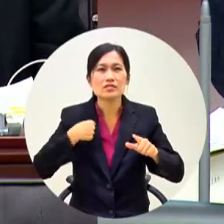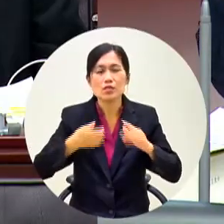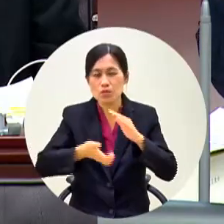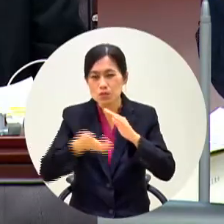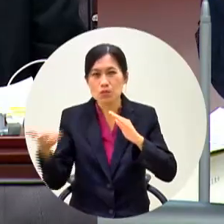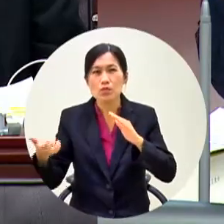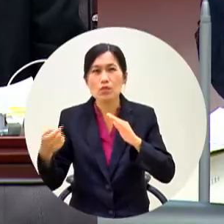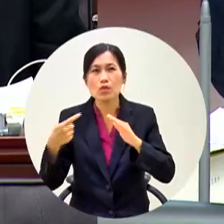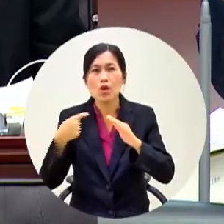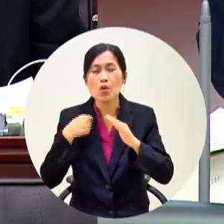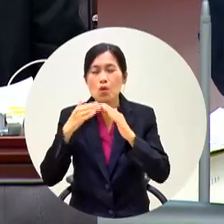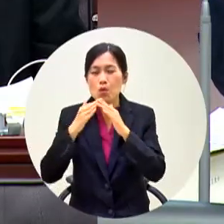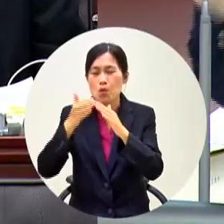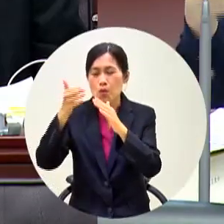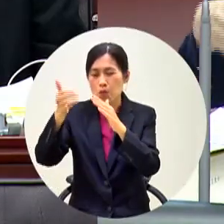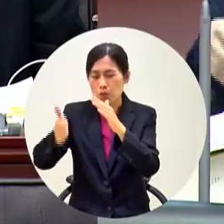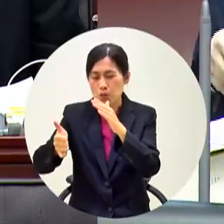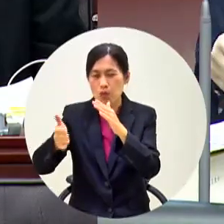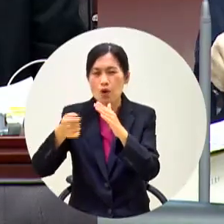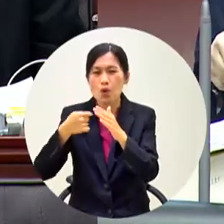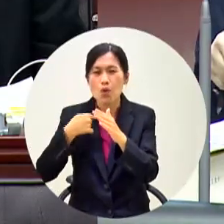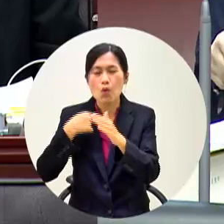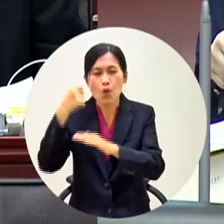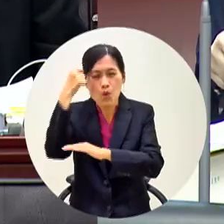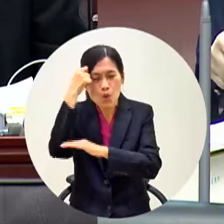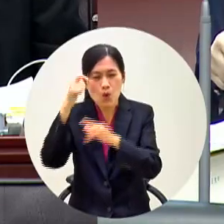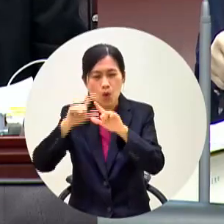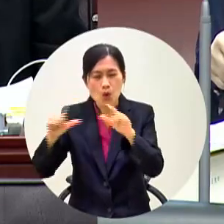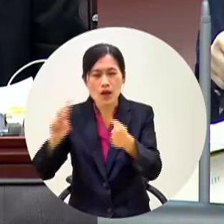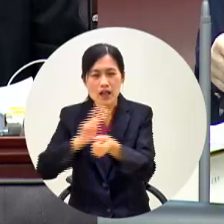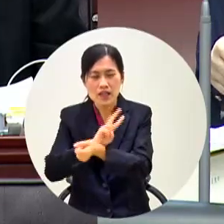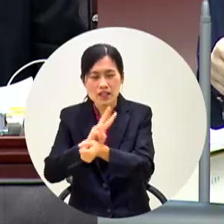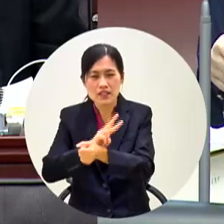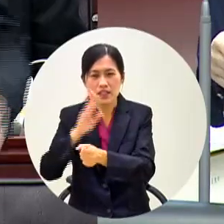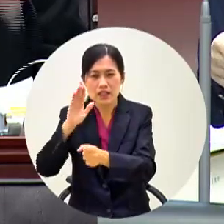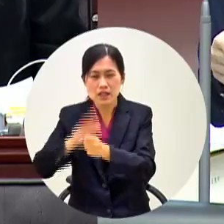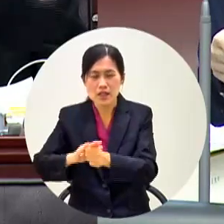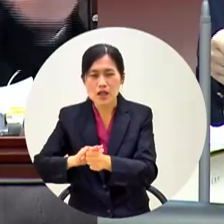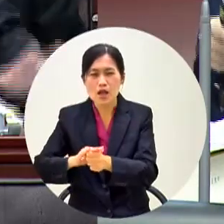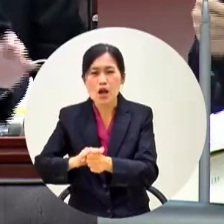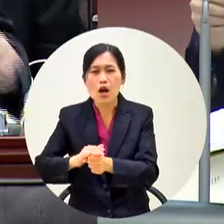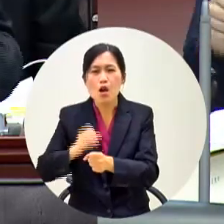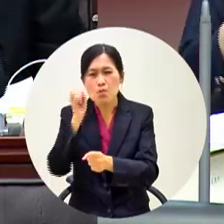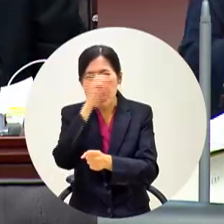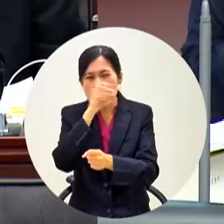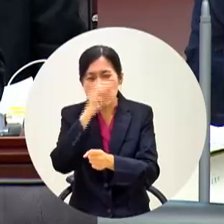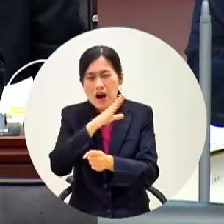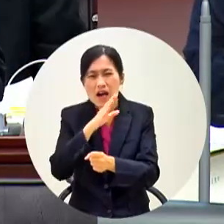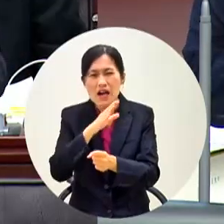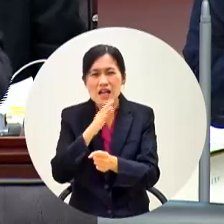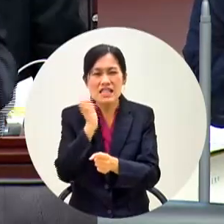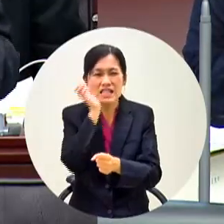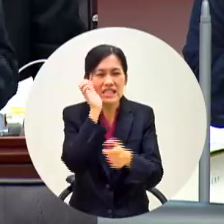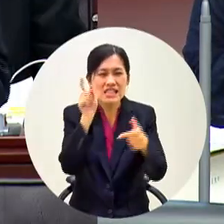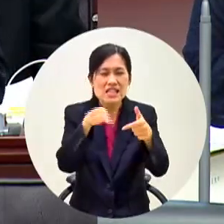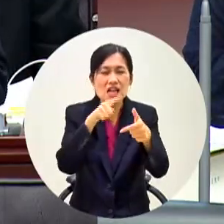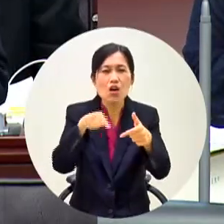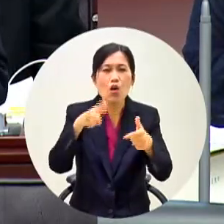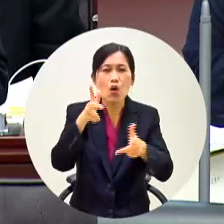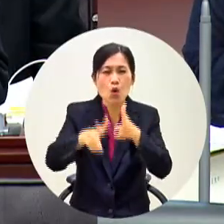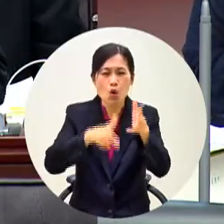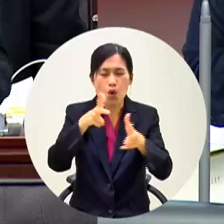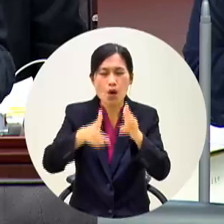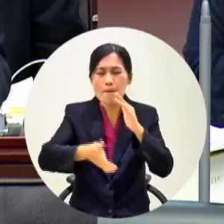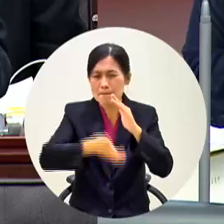为我站在市长的角度，住在大林埔是不是一个好的居住环境？因为三面都是石化厂区，本来就应该迁